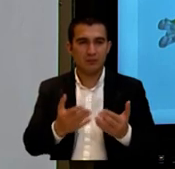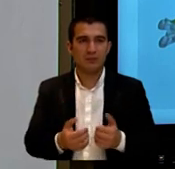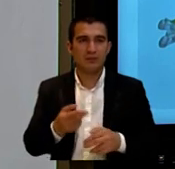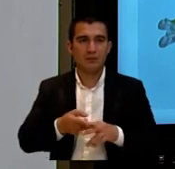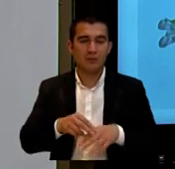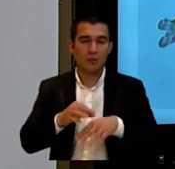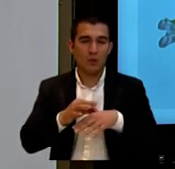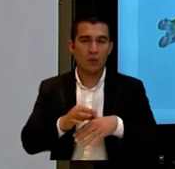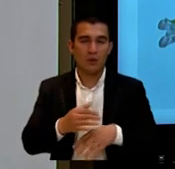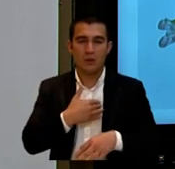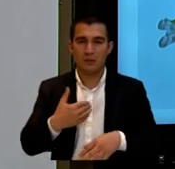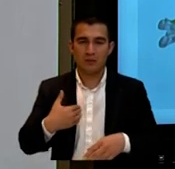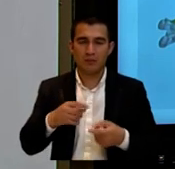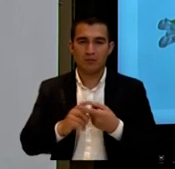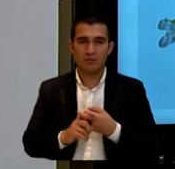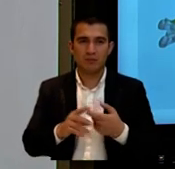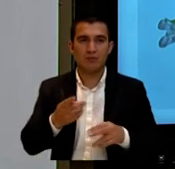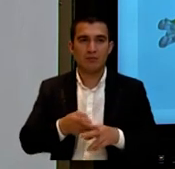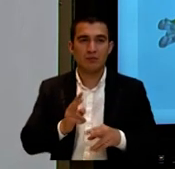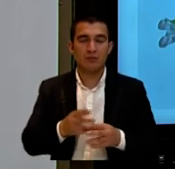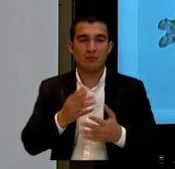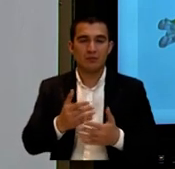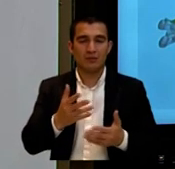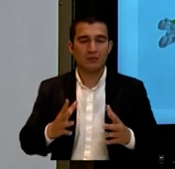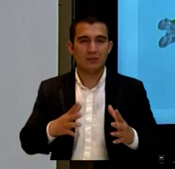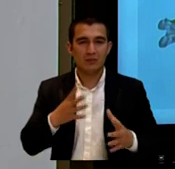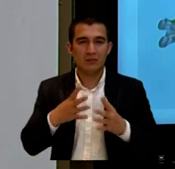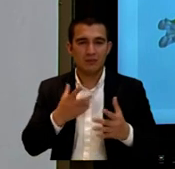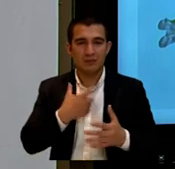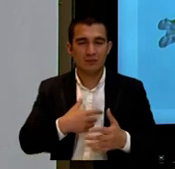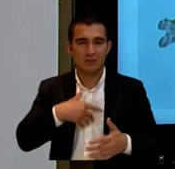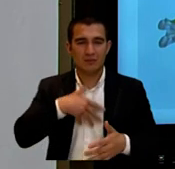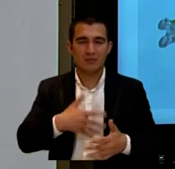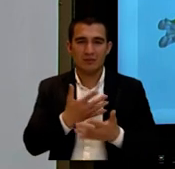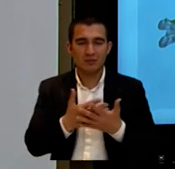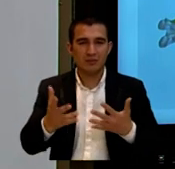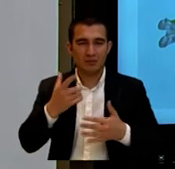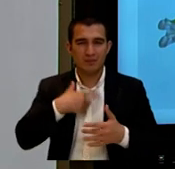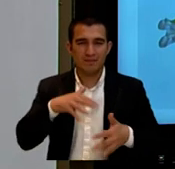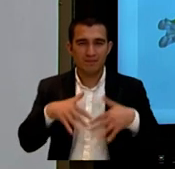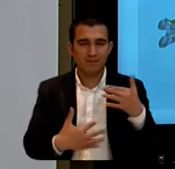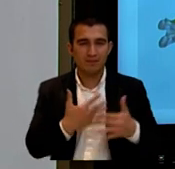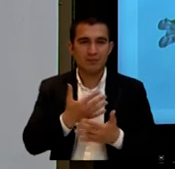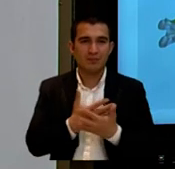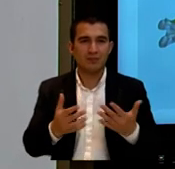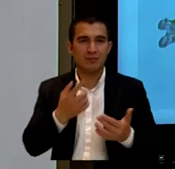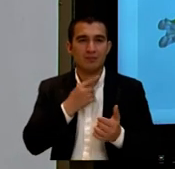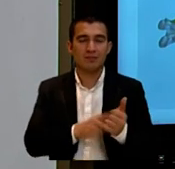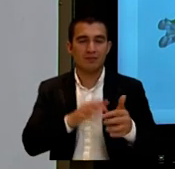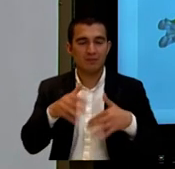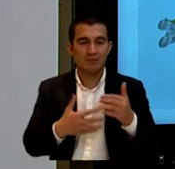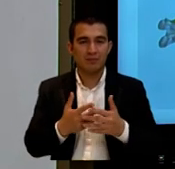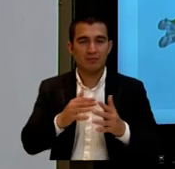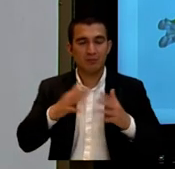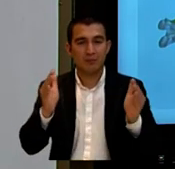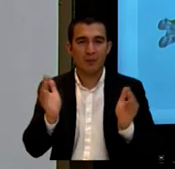тиресі ә өпкәсі орқалы, харакат орғанларының вүжітге келеші, кәтті ә кіцік қған айланыш дайрасының пайда болеші,